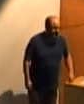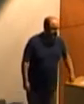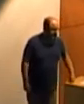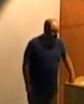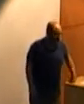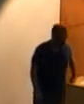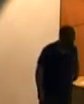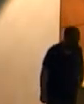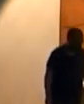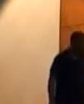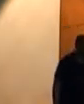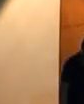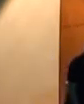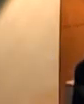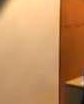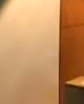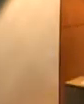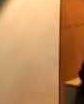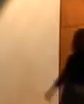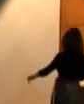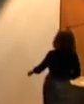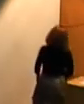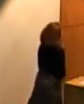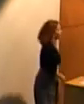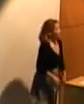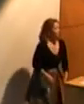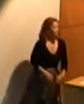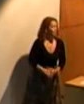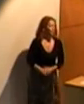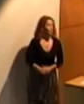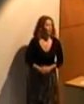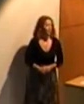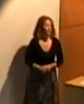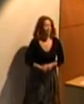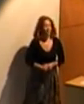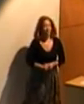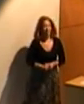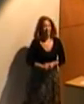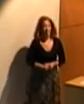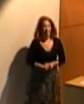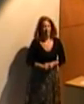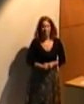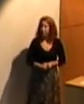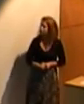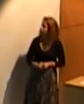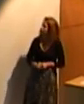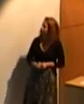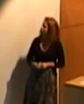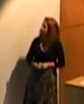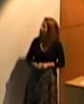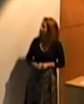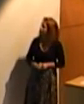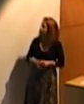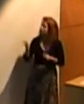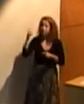et nous changeons de traducteurs le psychisme et